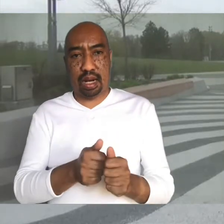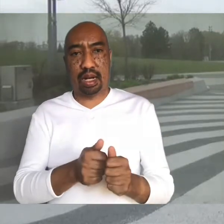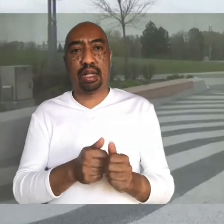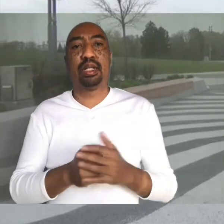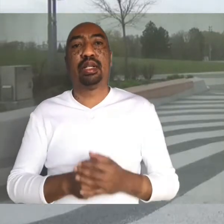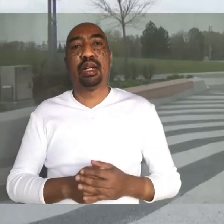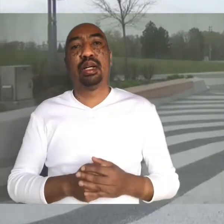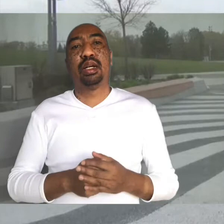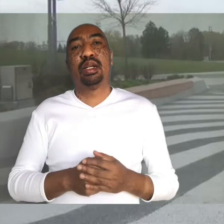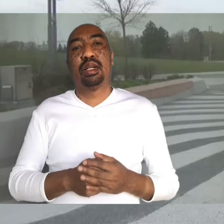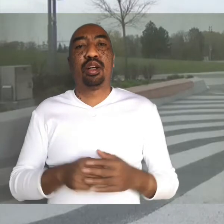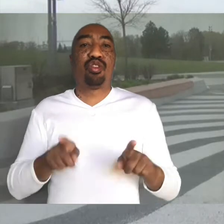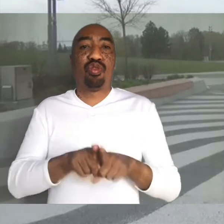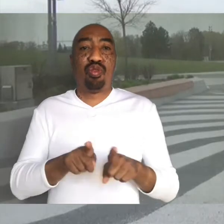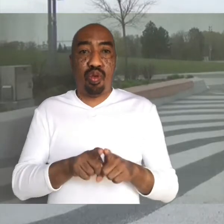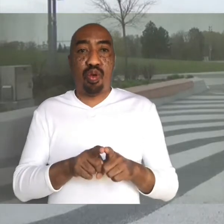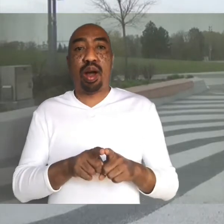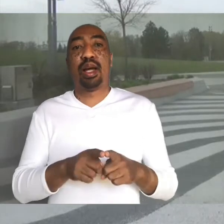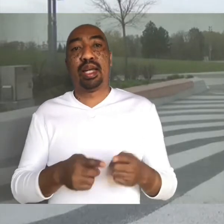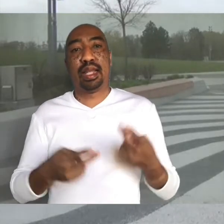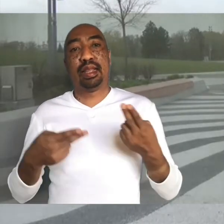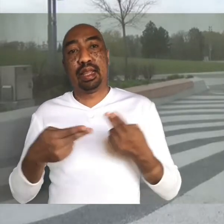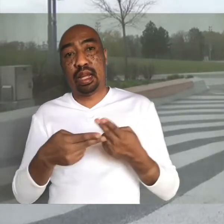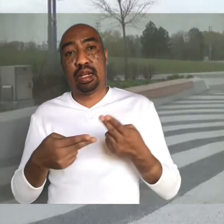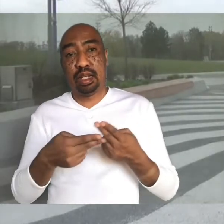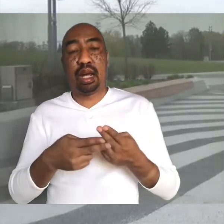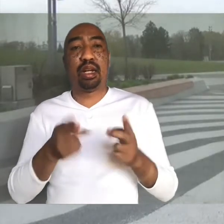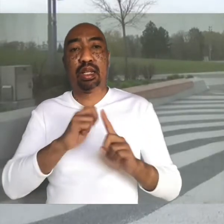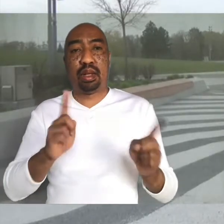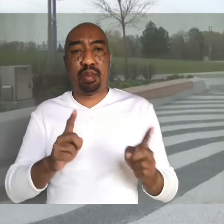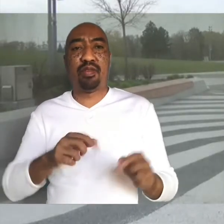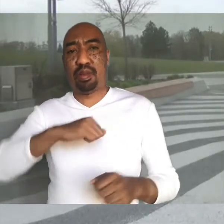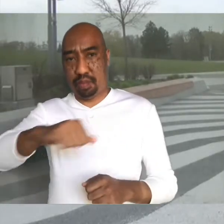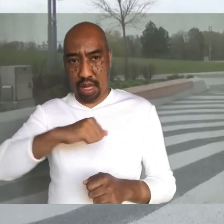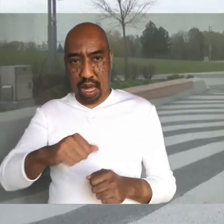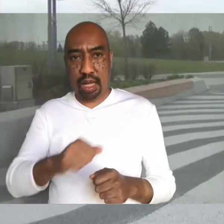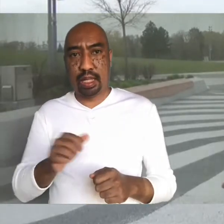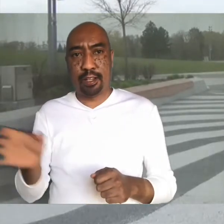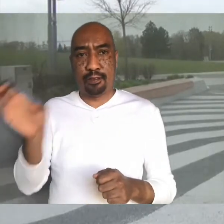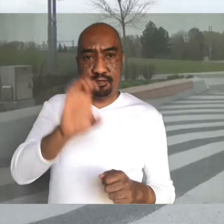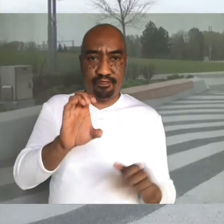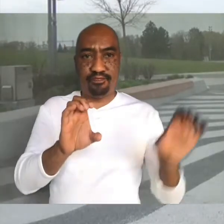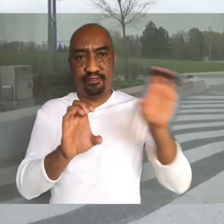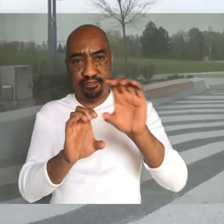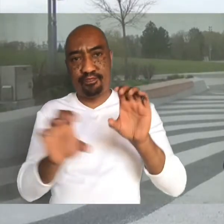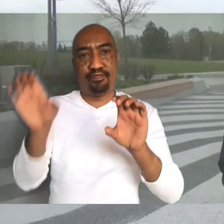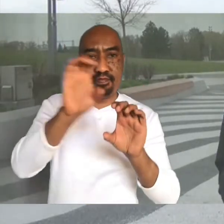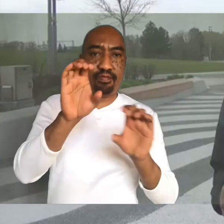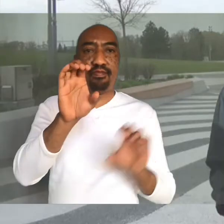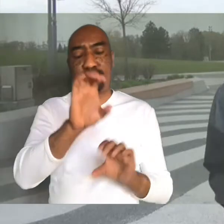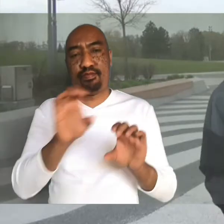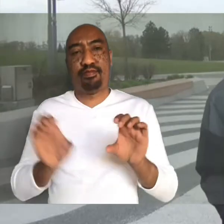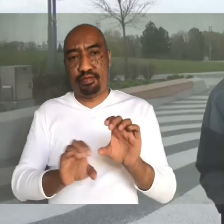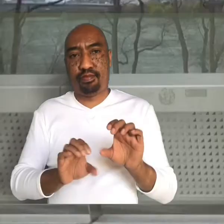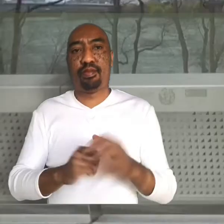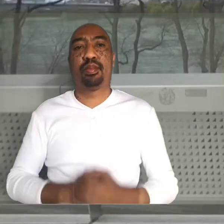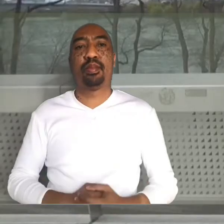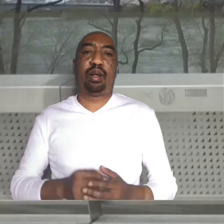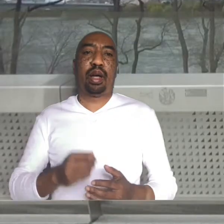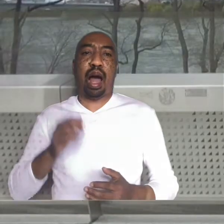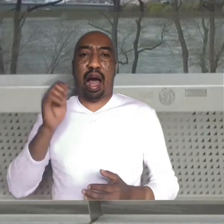reo fampianaranareo a, dia ny développeur sy ny mpanao conception ny application no miasa rehefa avy